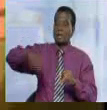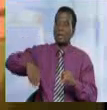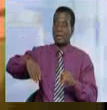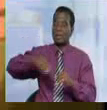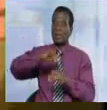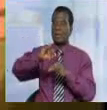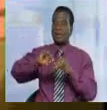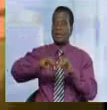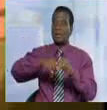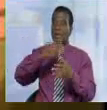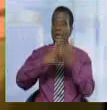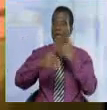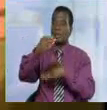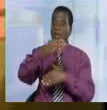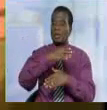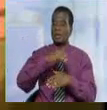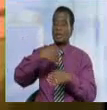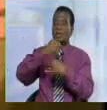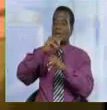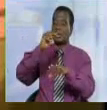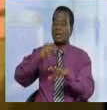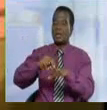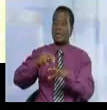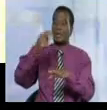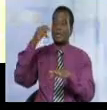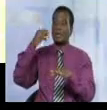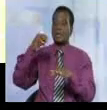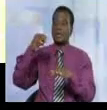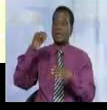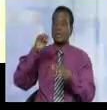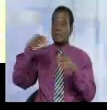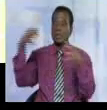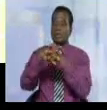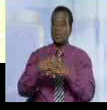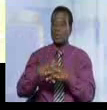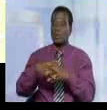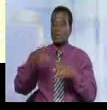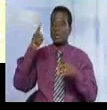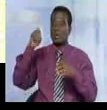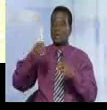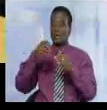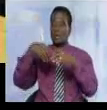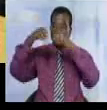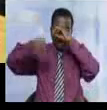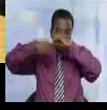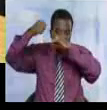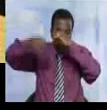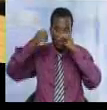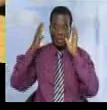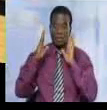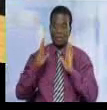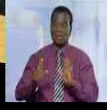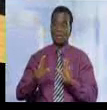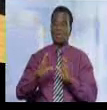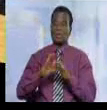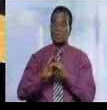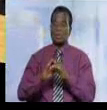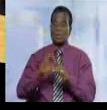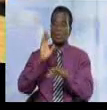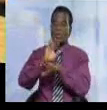festivals cinématographiques. L'initiative est de l'Union des maisons de production et producteurs audiovisuels de Côte d'Ivoire,